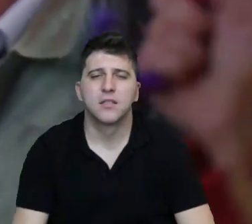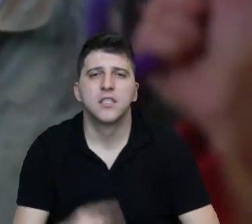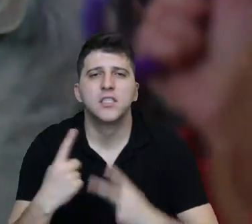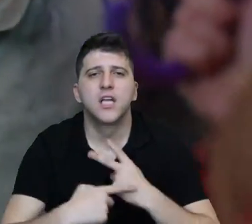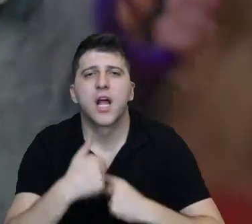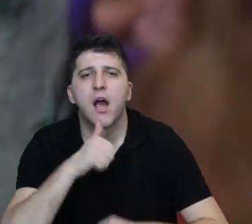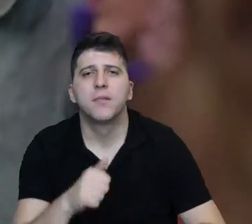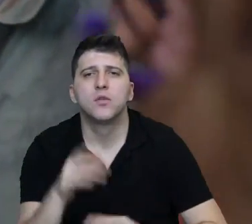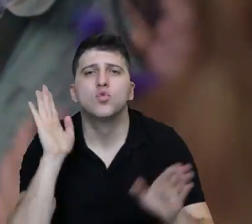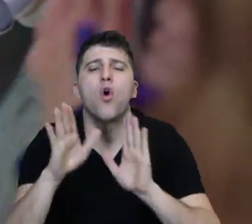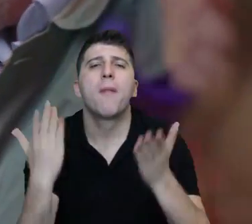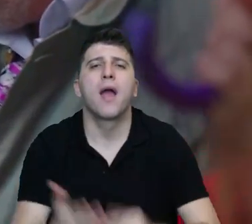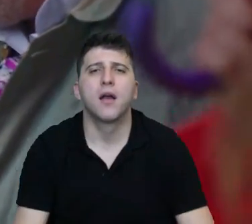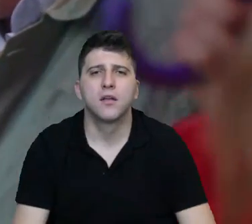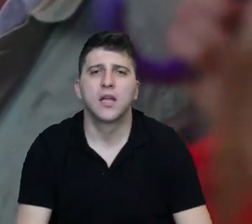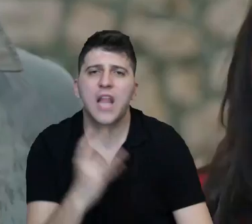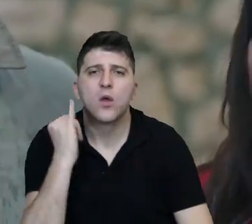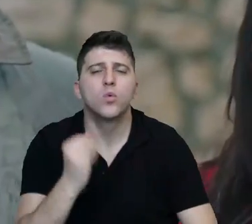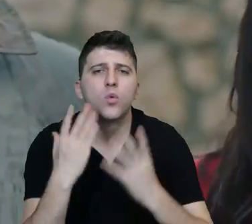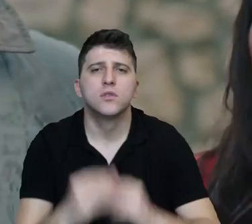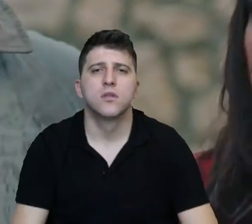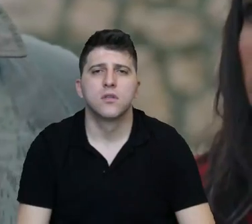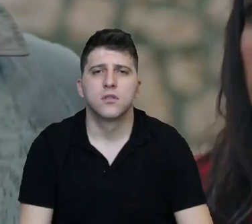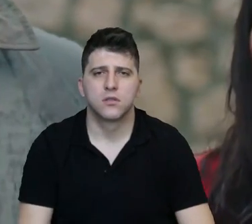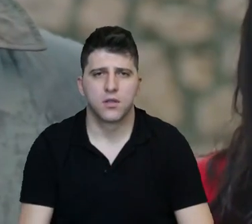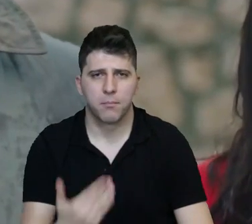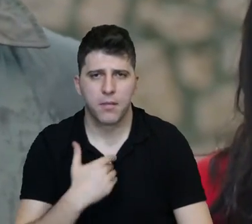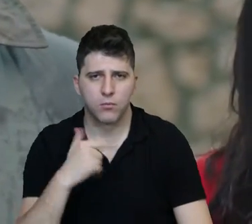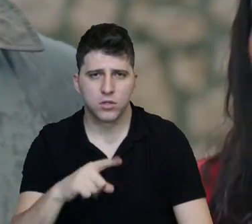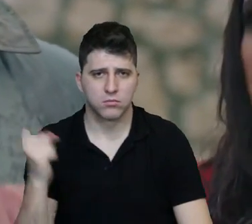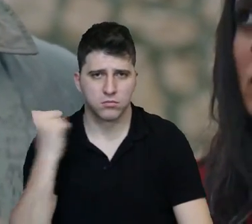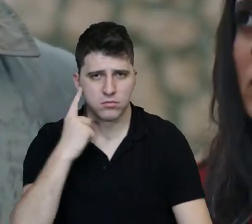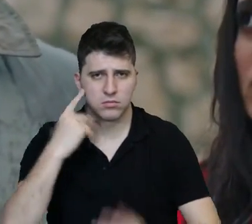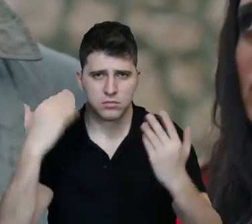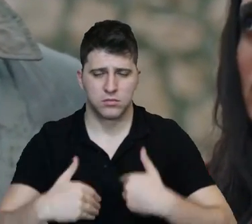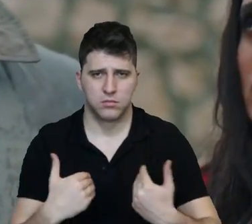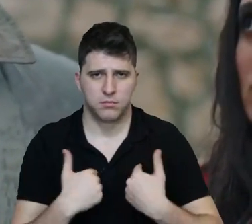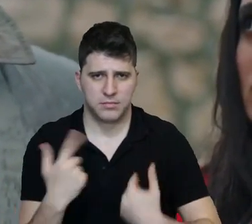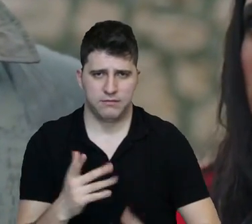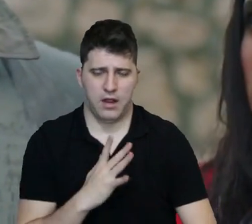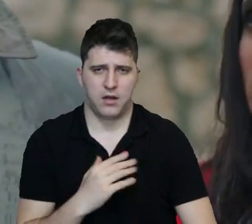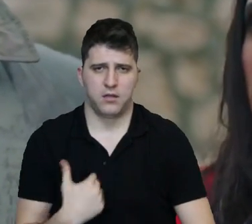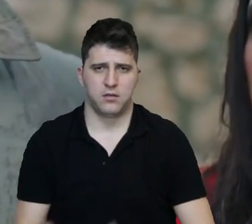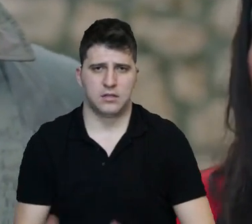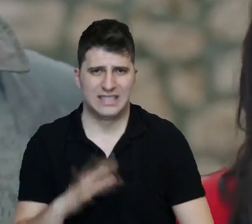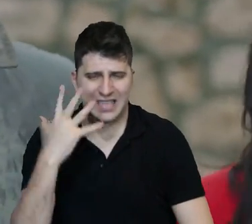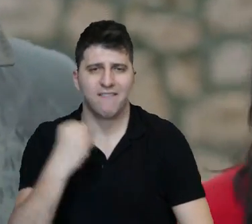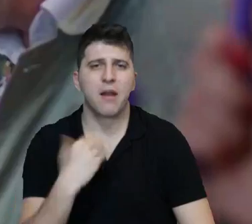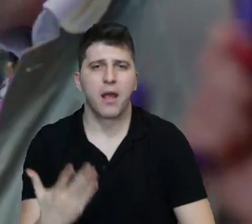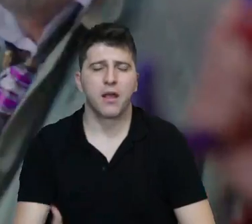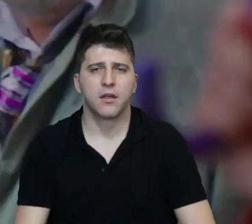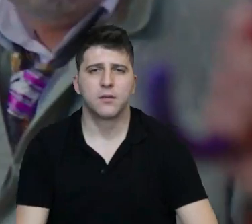Yaşar abi, hırpalamasana kızı. Ya daha kötü olursa? Lan bak, benim burada bir haysiyetim, şerefim, şeyim var yani. Beni cinnet